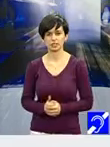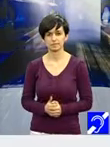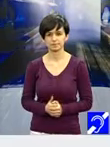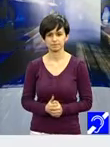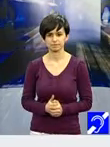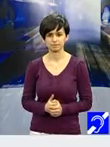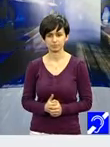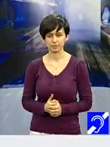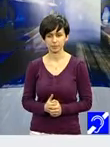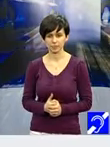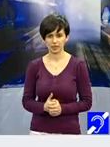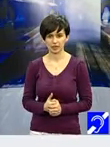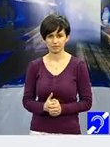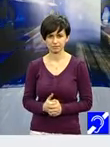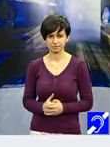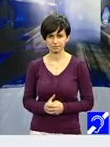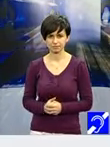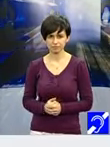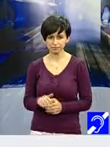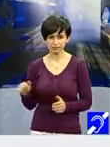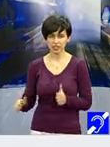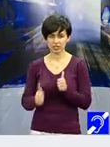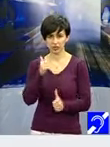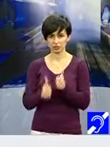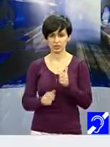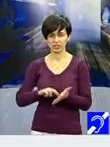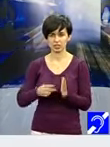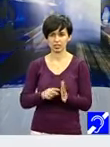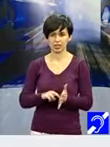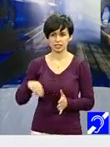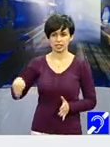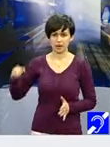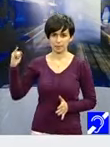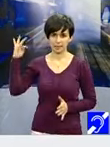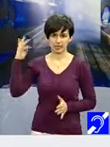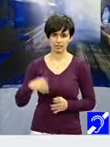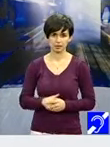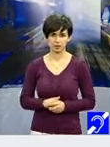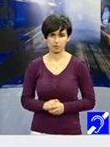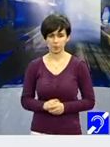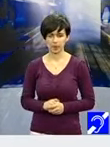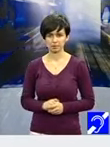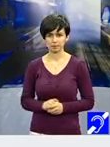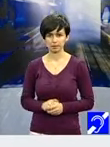Europene. Acel concurs este organizat de MIT. Noi am fost și anul trecut la acel concurs cu altă echipă.